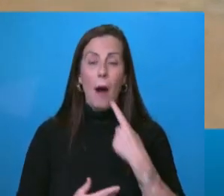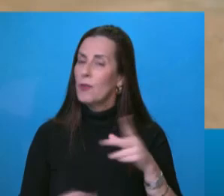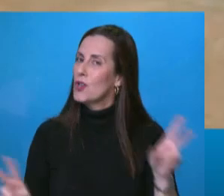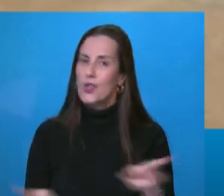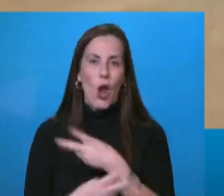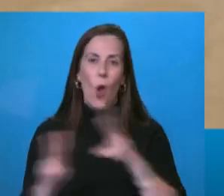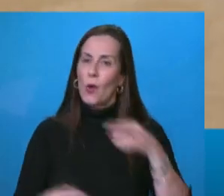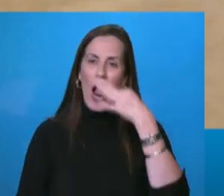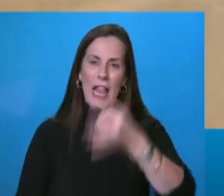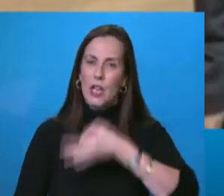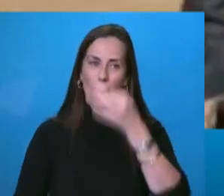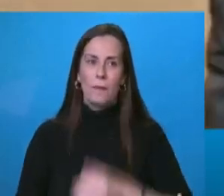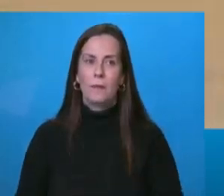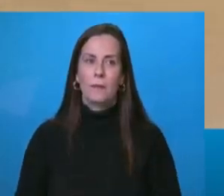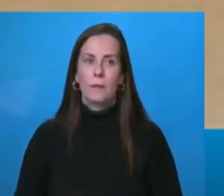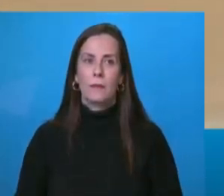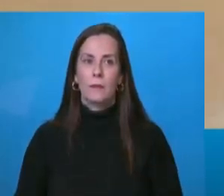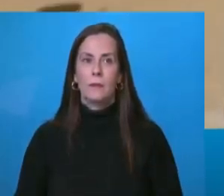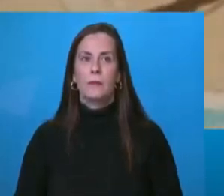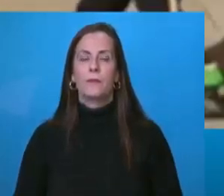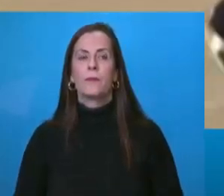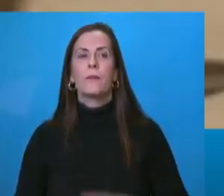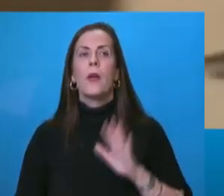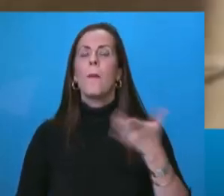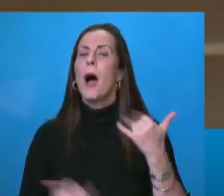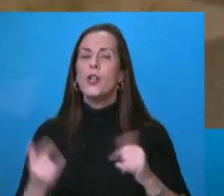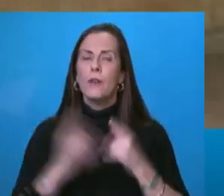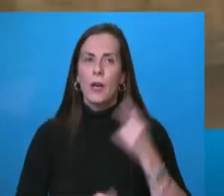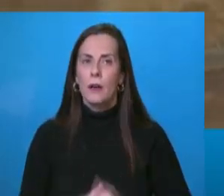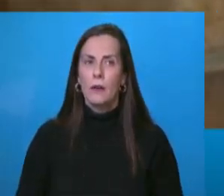לנאום. שלום, עורכת הדין בן ארי גינצברג, מה הולך לקרות